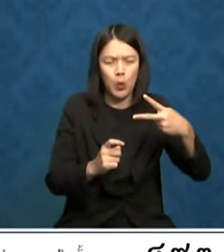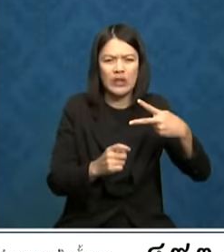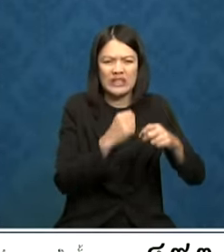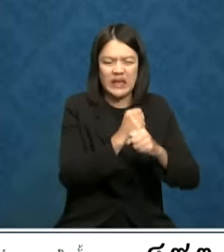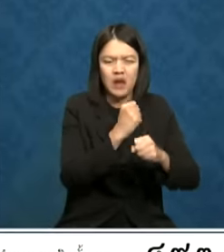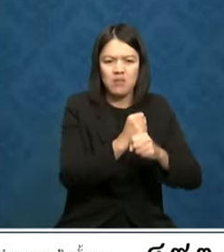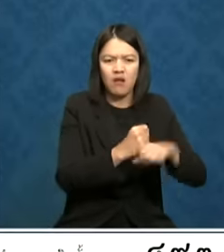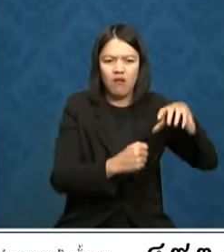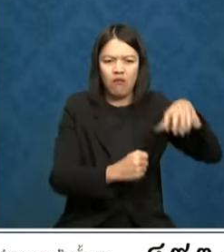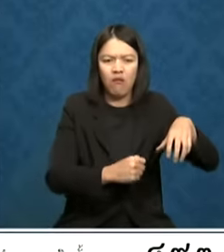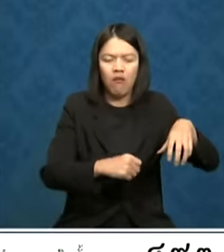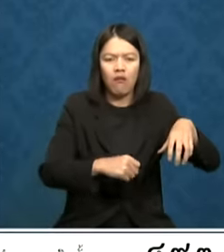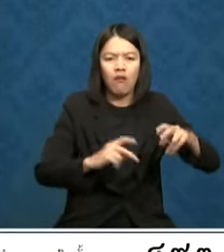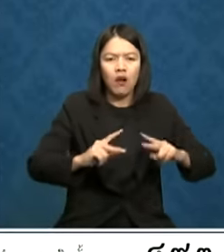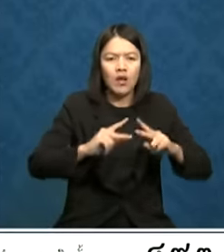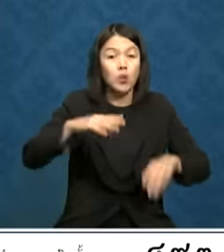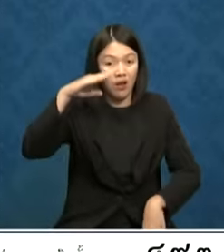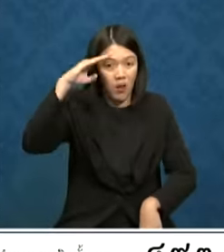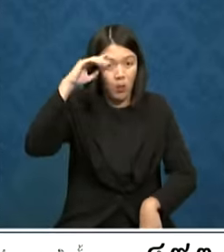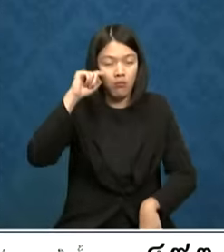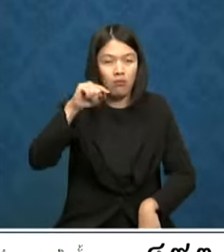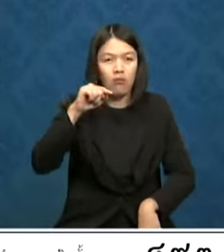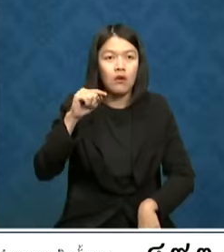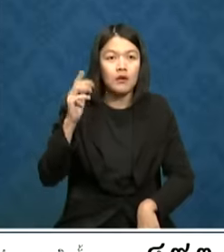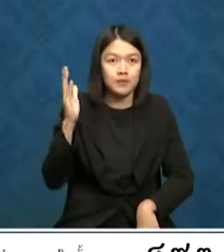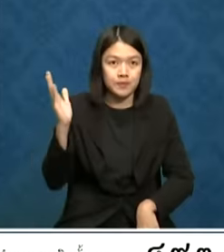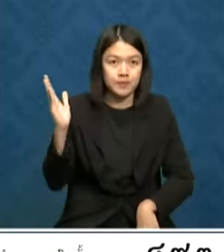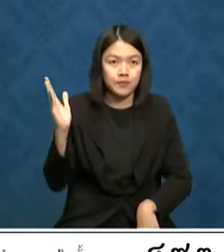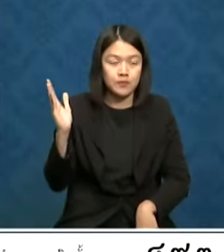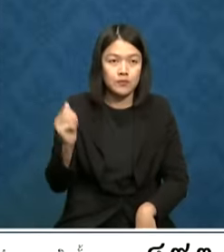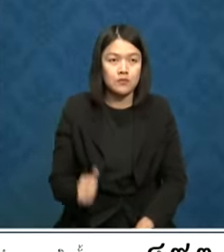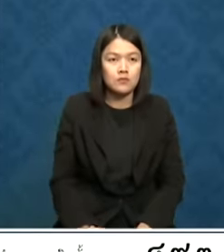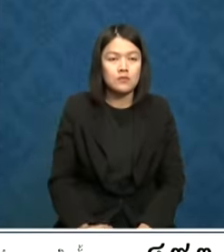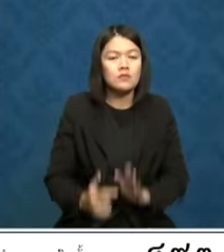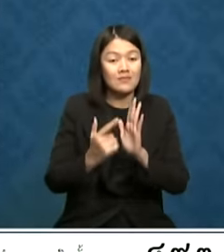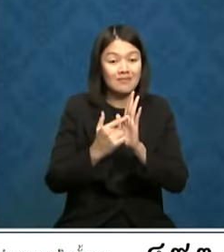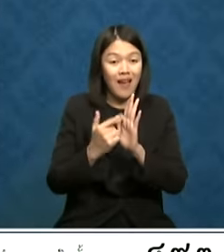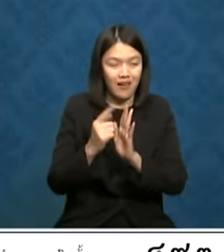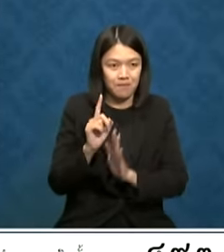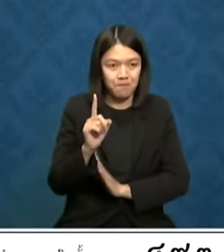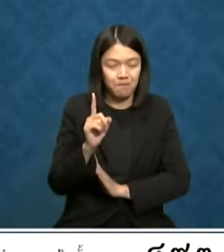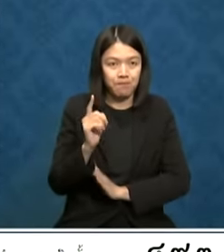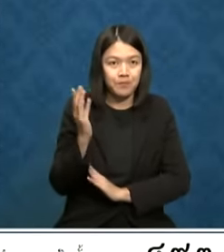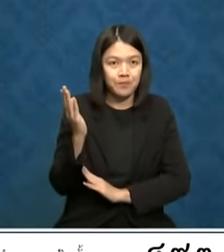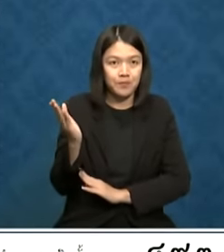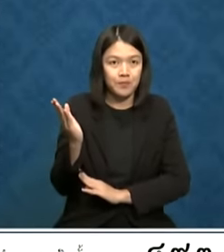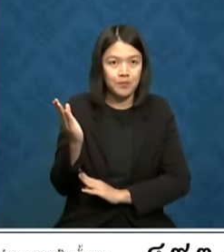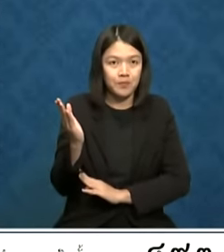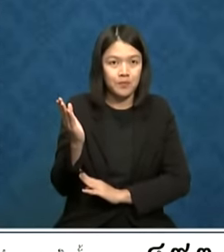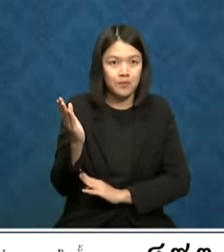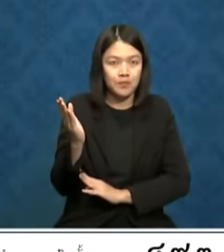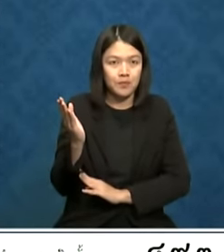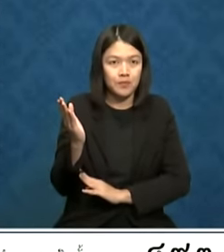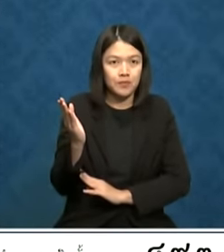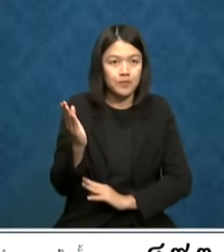โดยหน่วยงานของกระทรวงกะลาโหมดังต่อไปนี้ค่ะขึ้นสไลด์เลยค่ะยารายการแรกนะคะได้แก่ยา Ultra